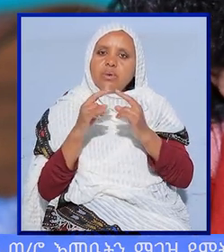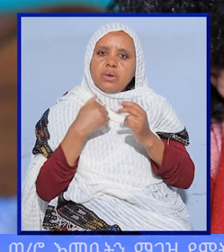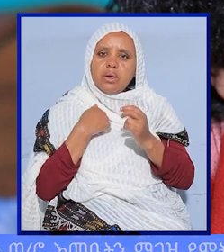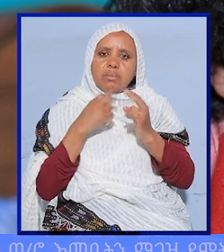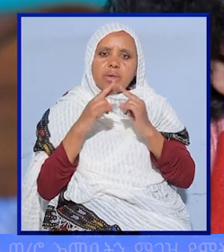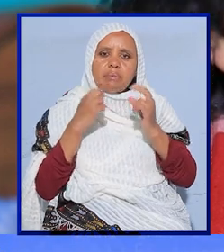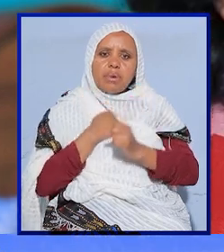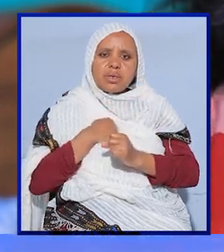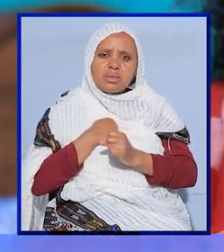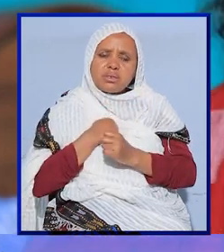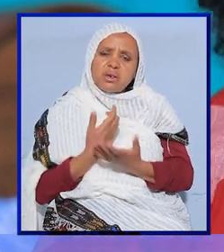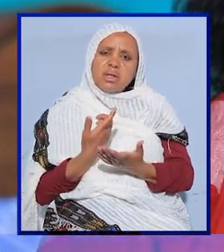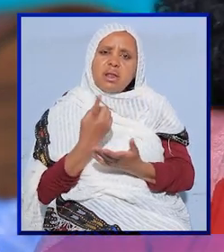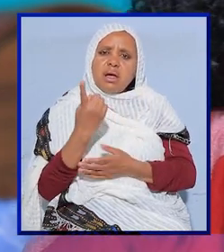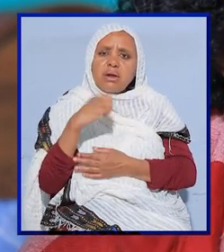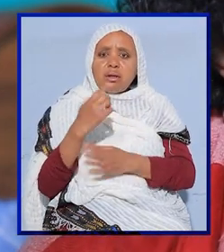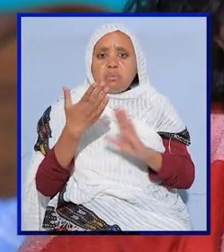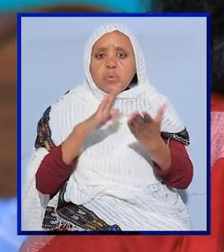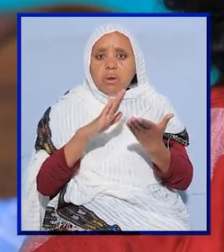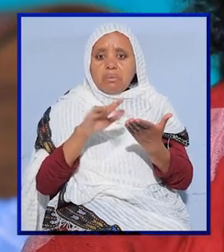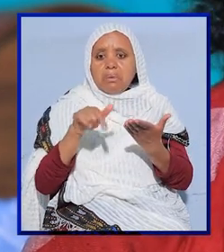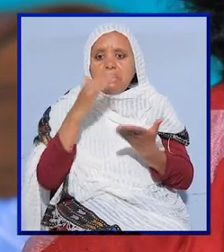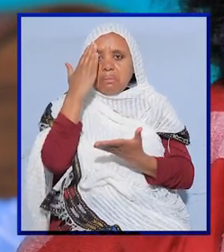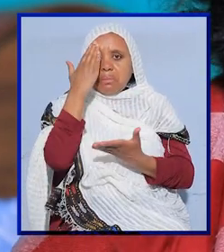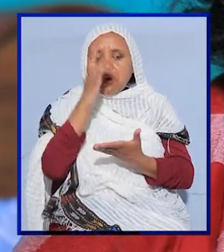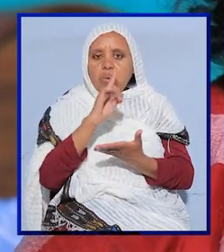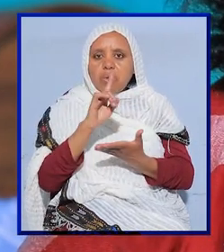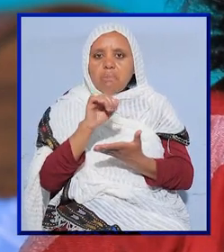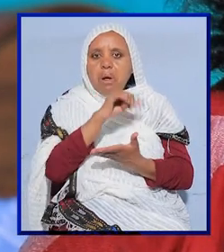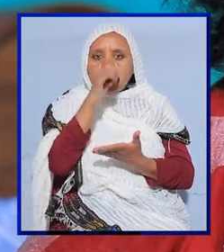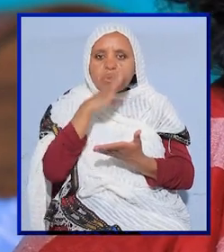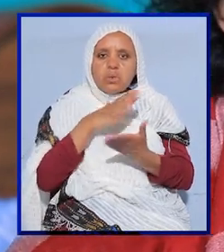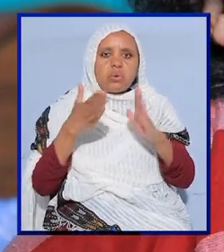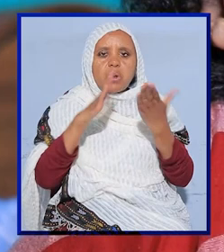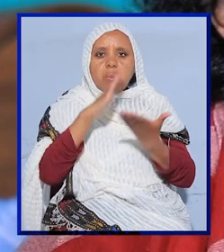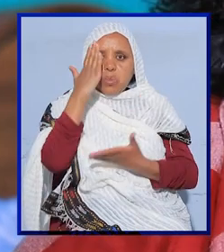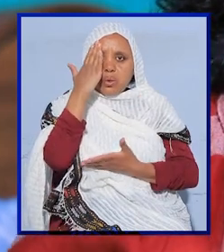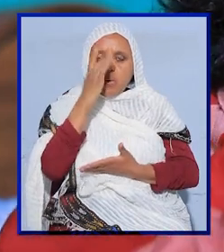በጣም ያሳዝነኛል። እኔ አንድ ቀን ሞታለሁ፣ ይሄ የታወቀ ነው። ማንም ሰው እንደሚሞት ማለት